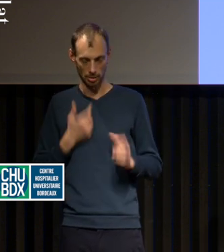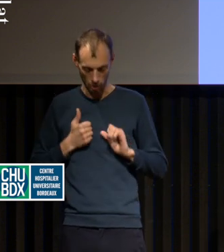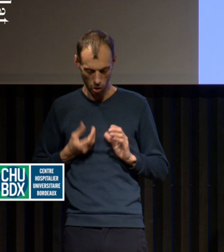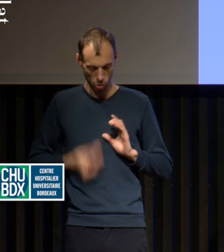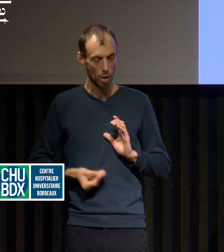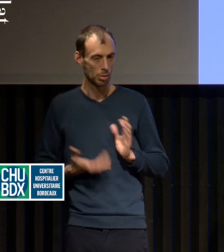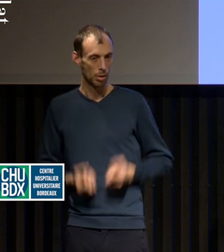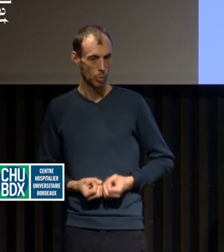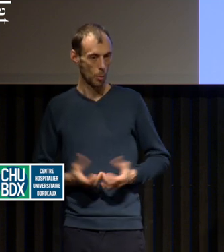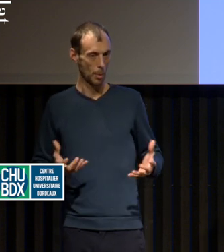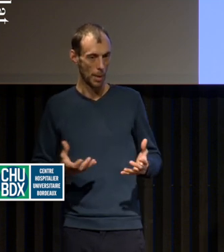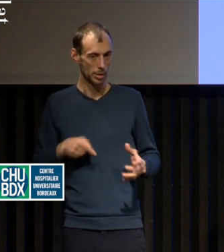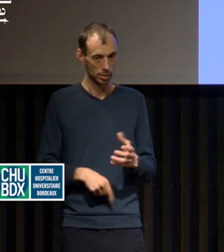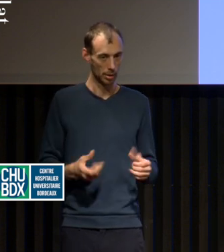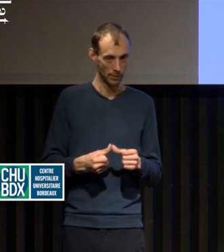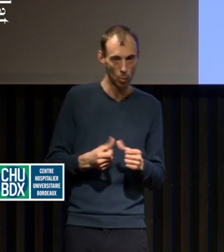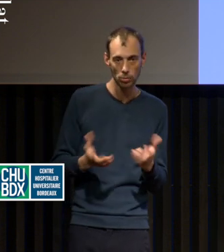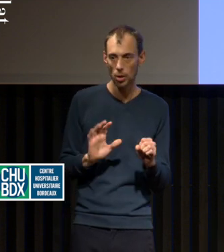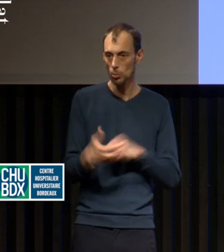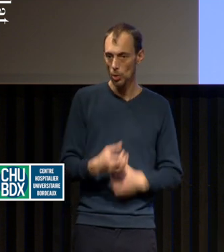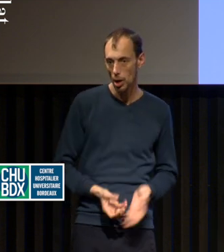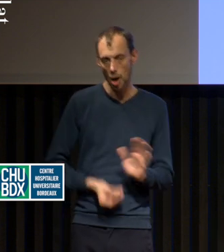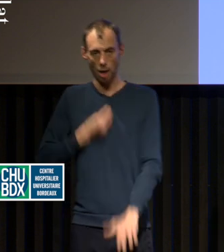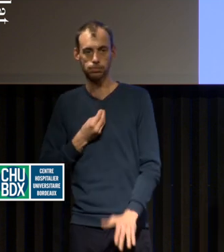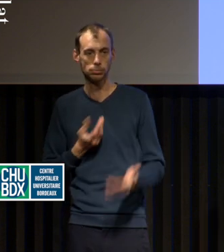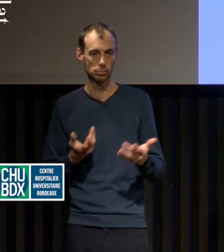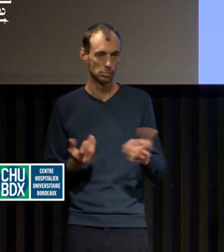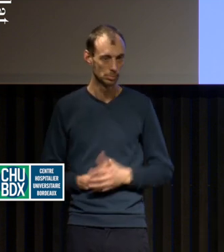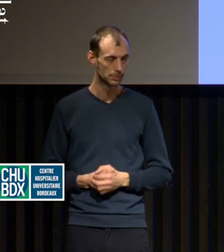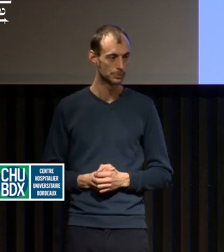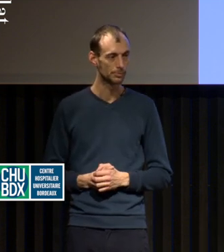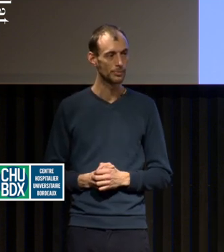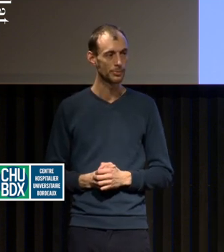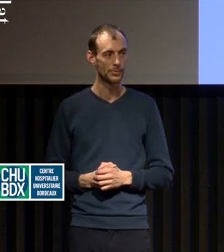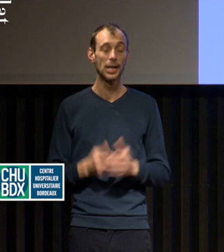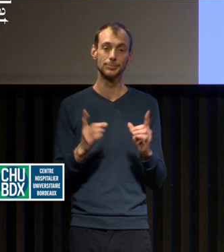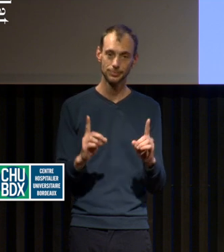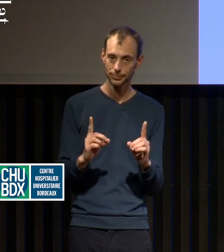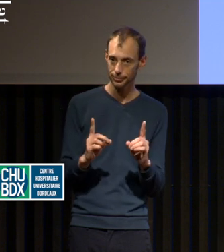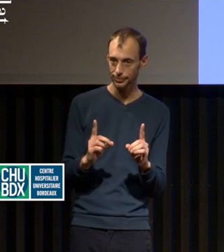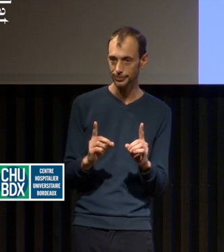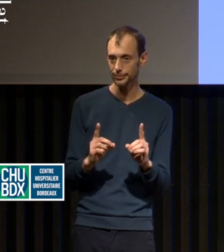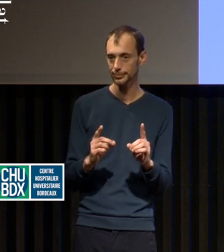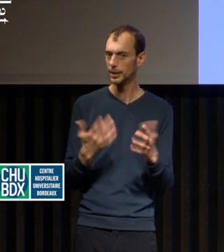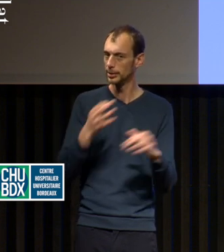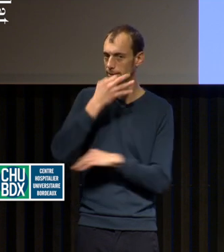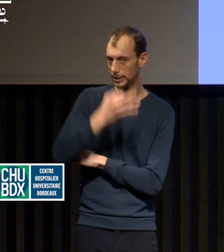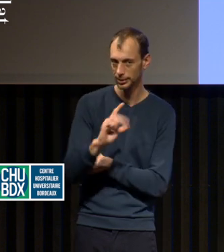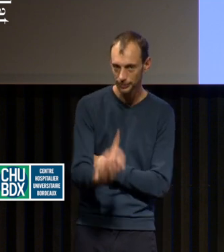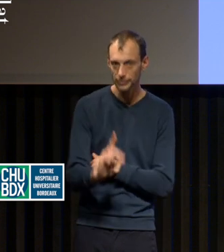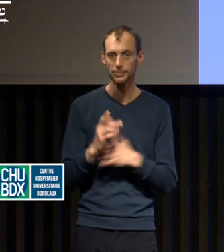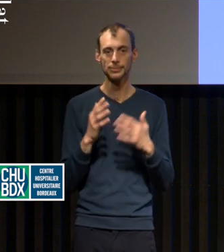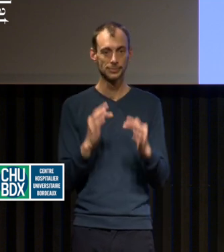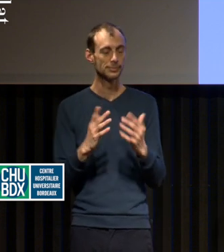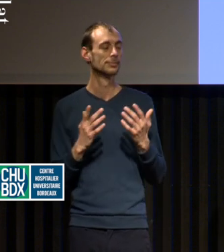nous envoyant des molécules et en finissant la digestion. Et puis, je vous l'ai dit, il y a une relation très, très intime entre le